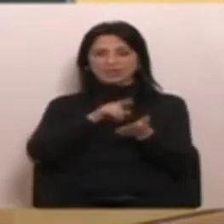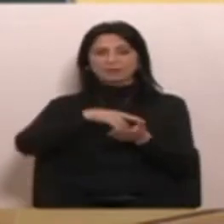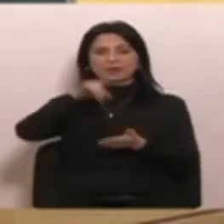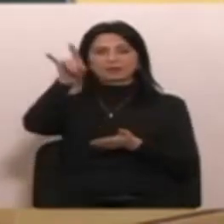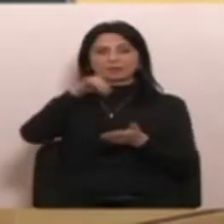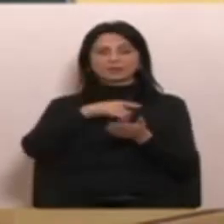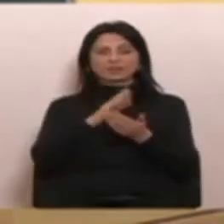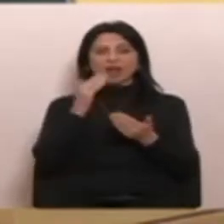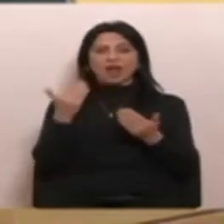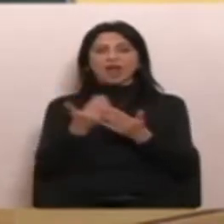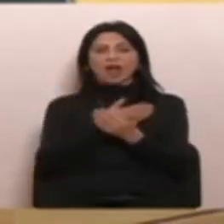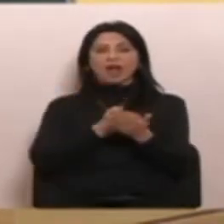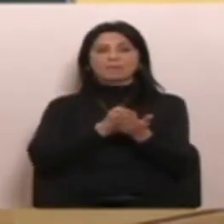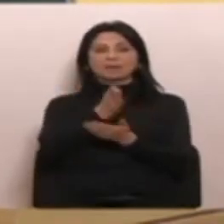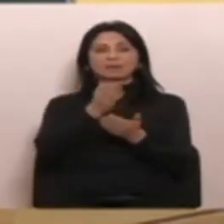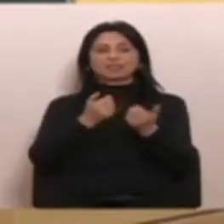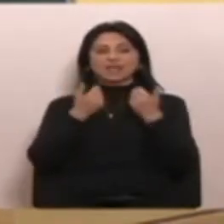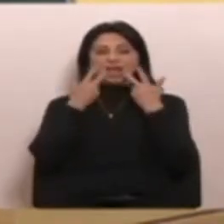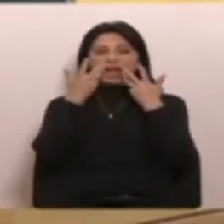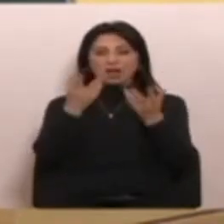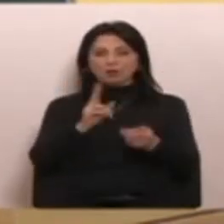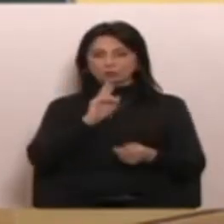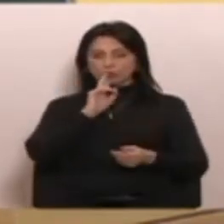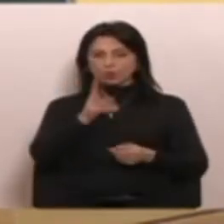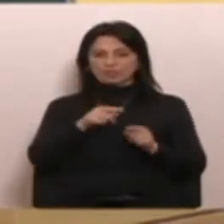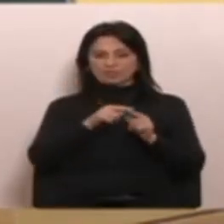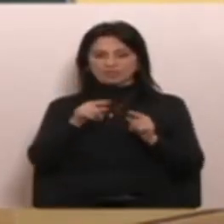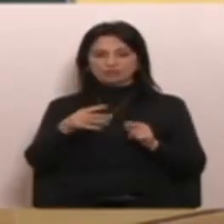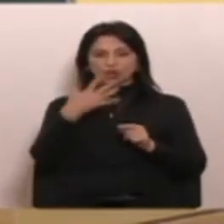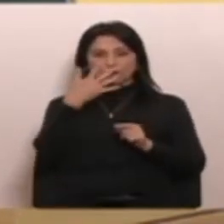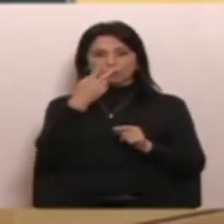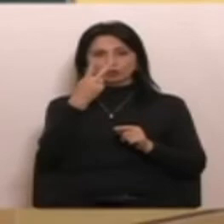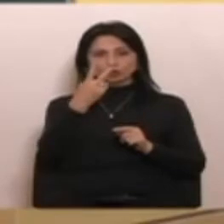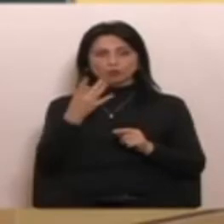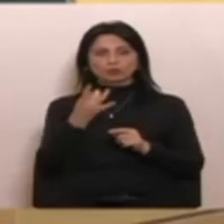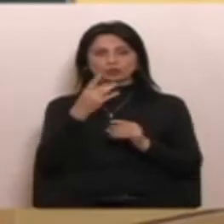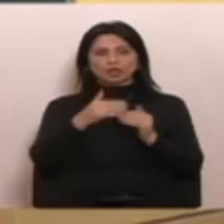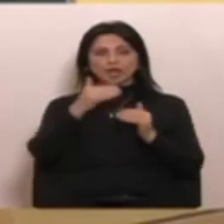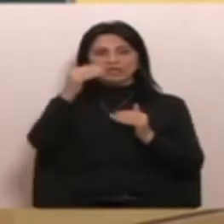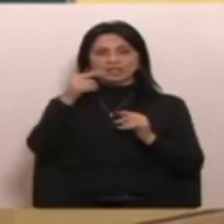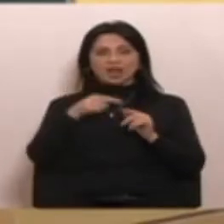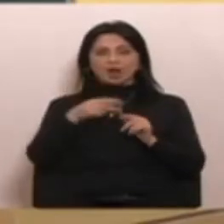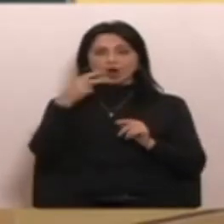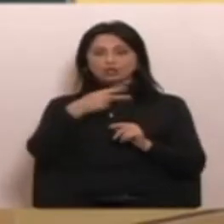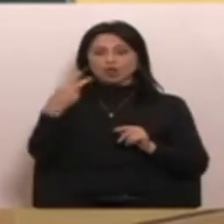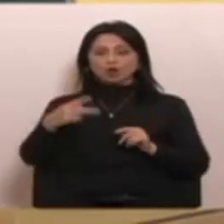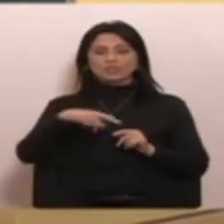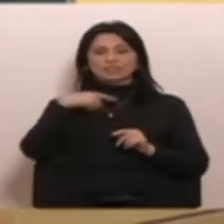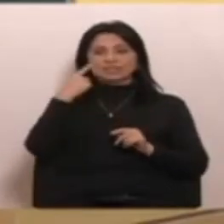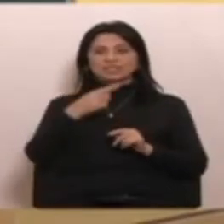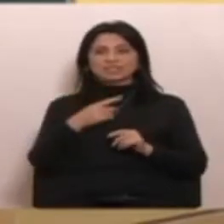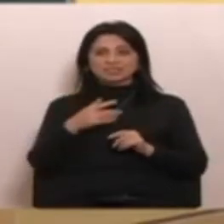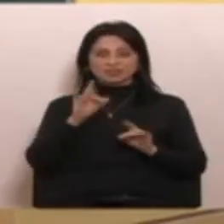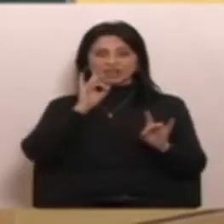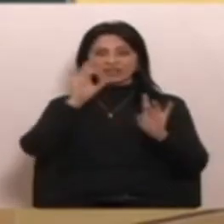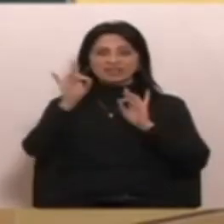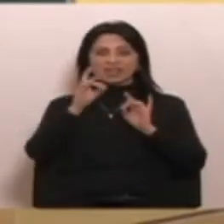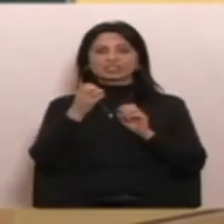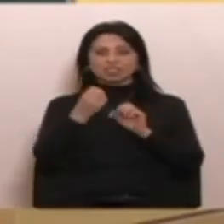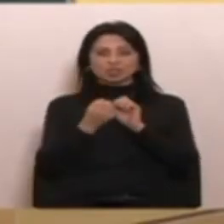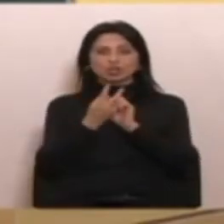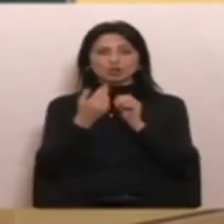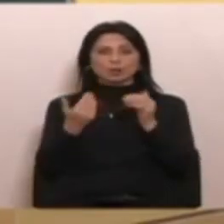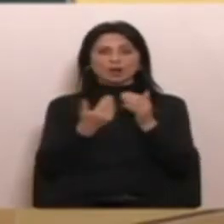ახალი მიმართულების რაოდენობა ბოლო 2 წელიწადში 52-ით გაიზარდა და ამას 2020 წელს დაანონსებული კიდევ 12